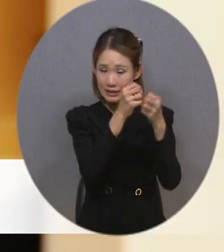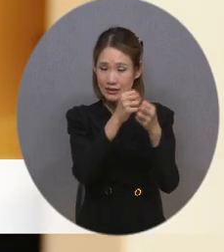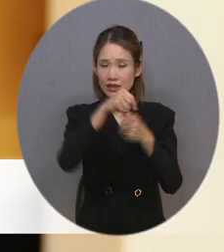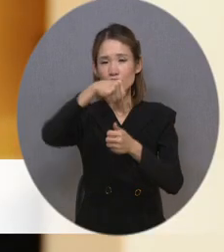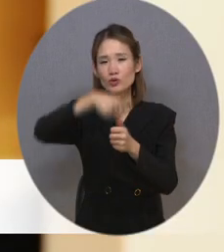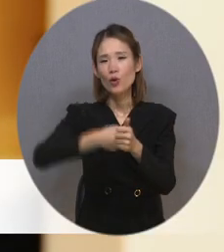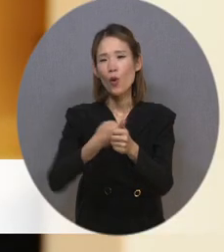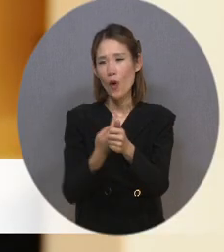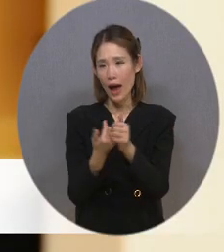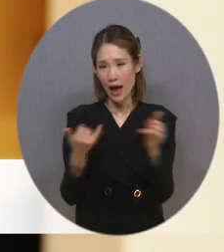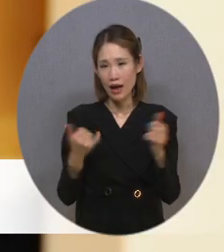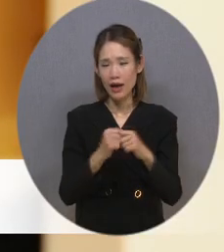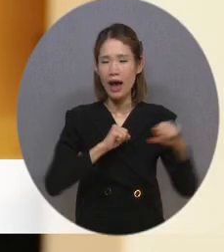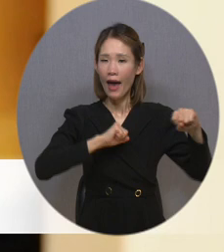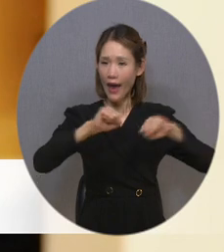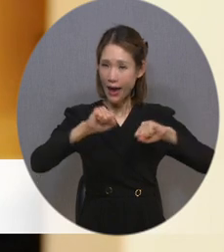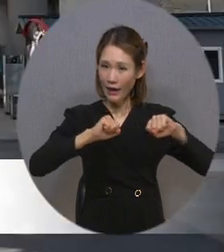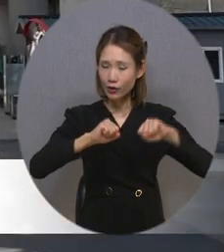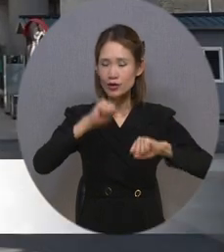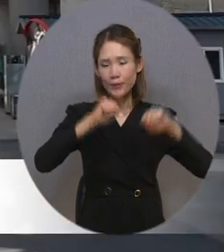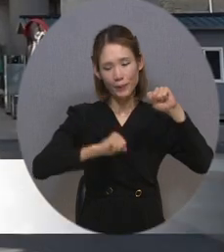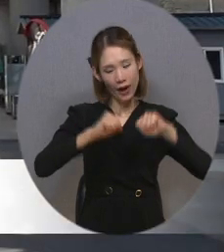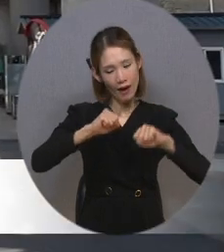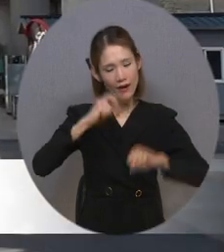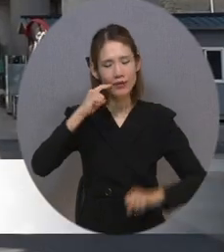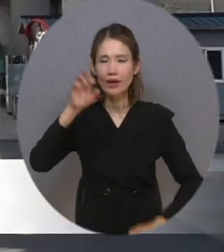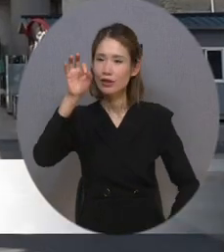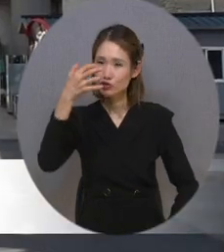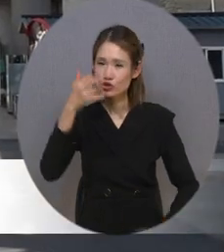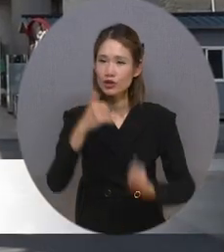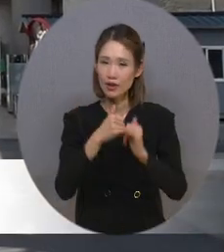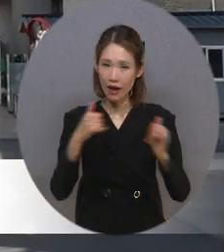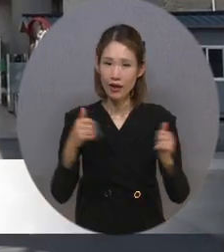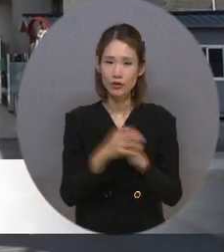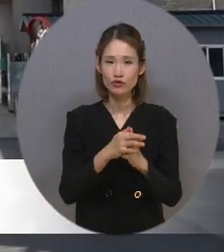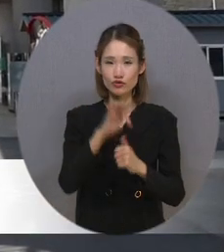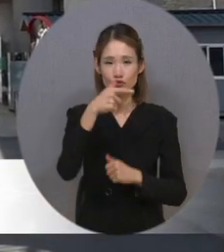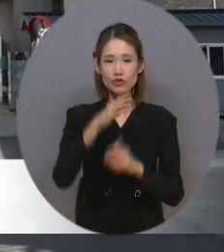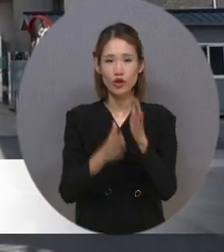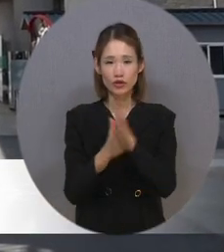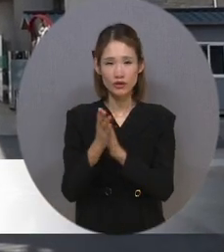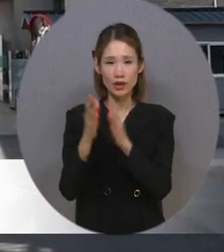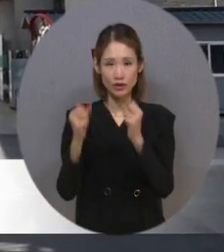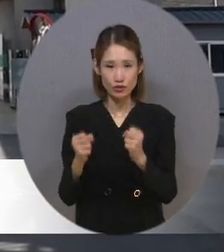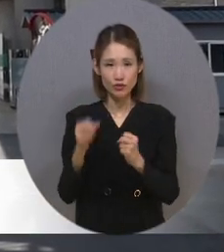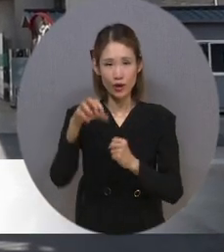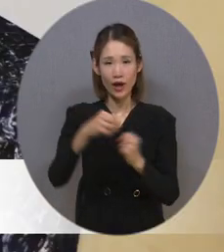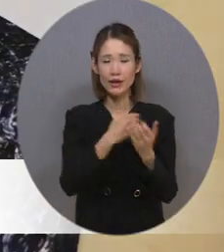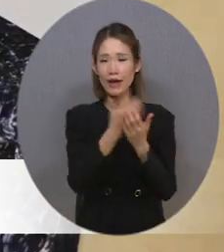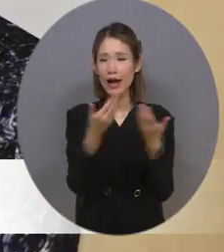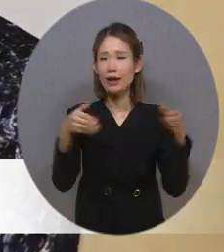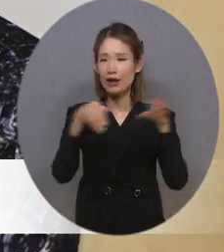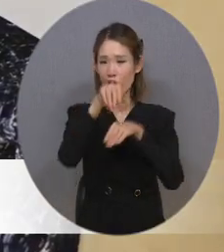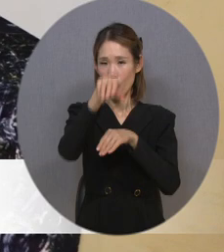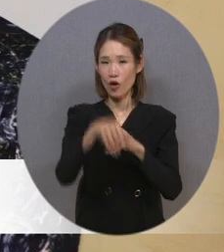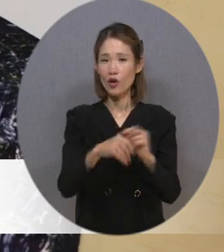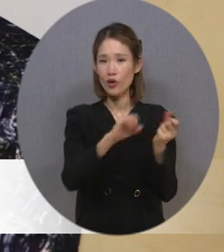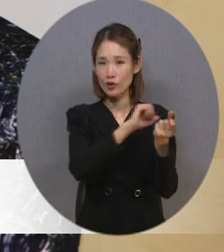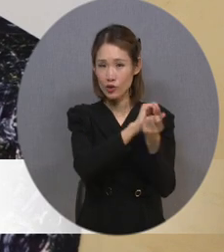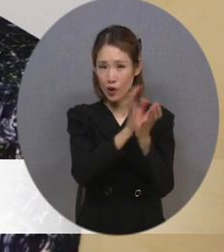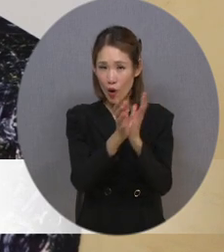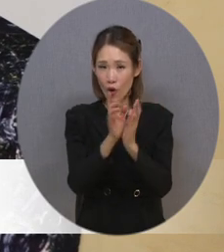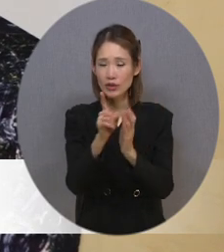조각가이며 행위예술가로 활동하고 순천시 서면에 위치한 유철수 갤러리에서는 그 꽃,